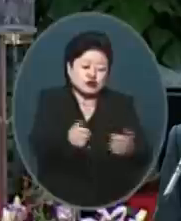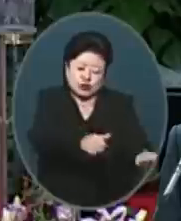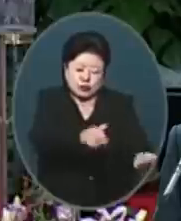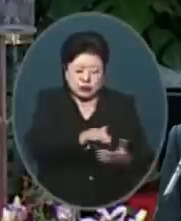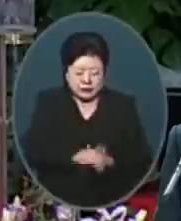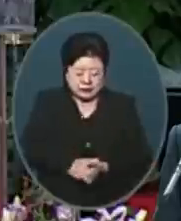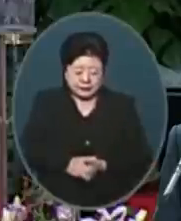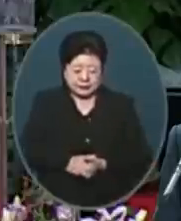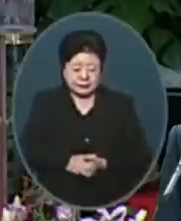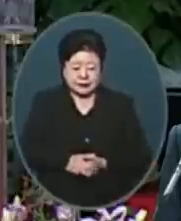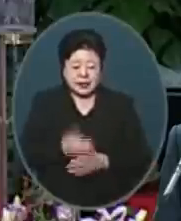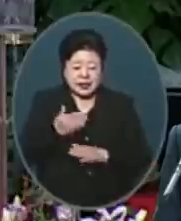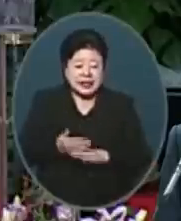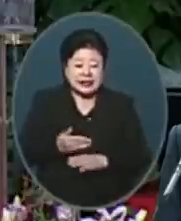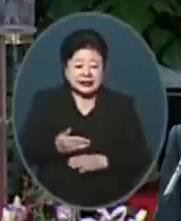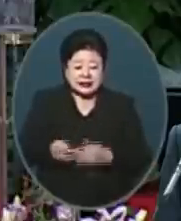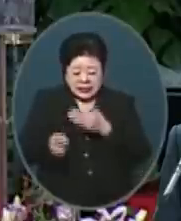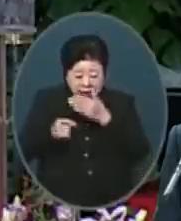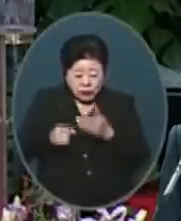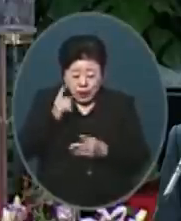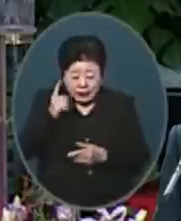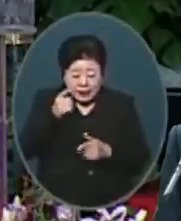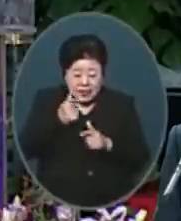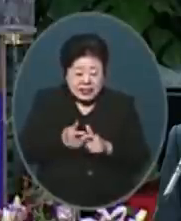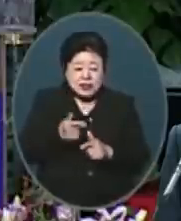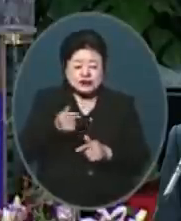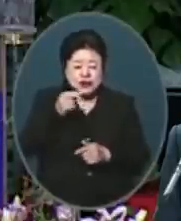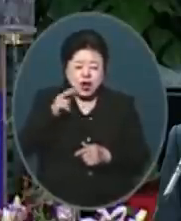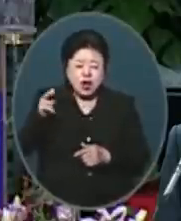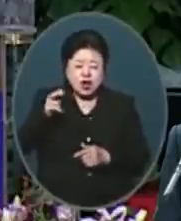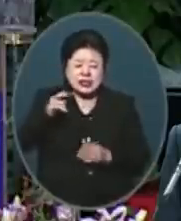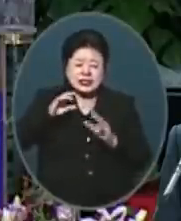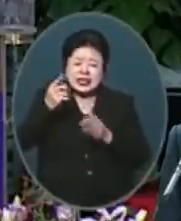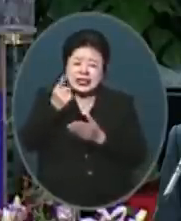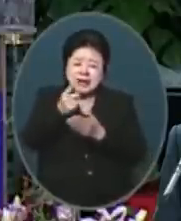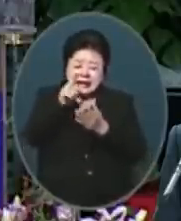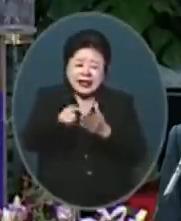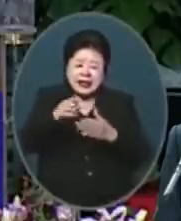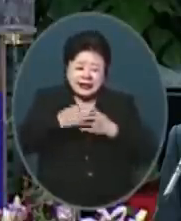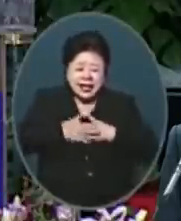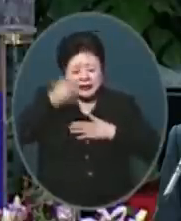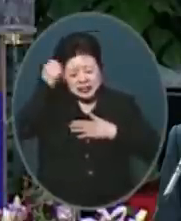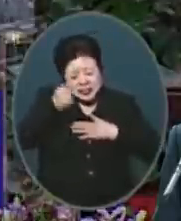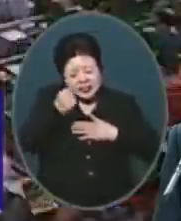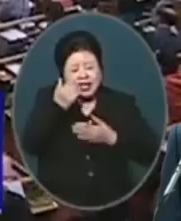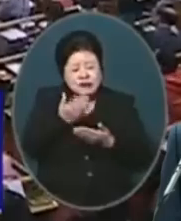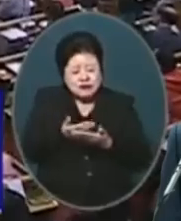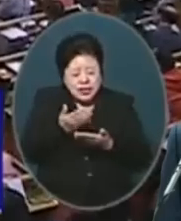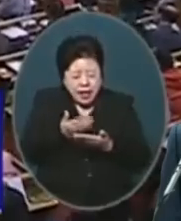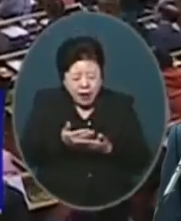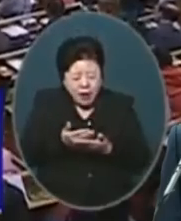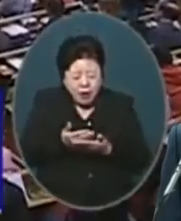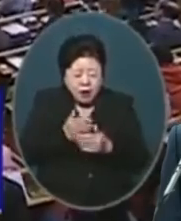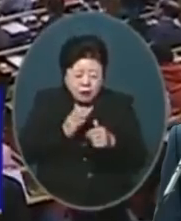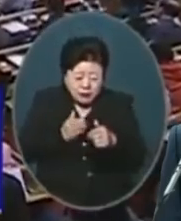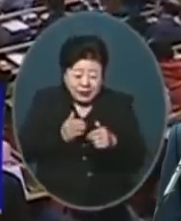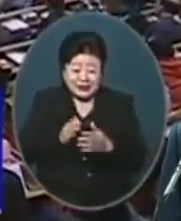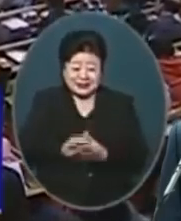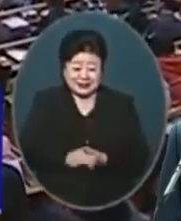죽었고 다른 사람은 예수여 당신의 나라에 임할 때 나를